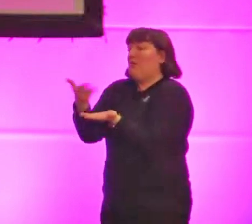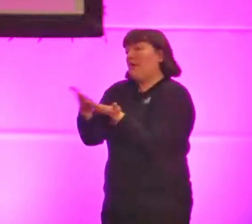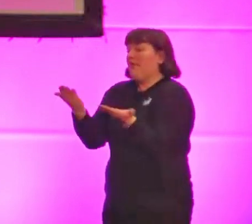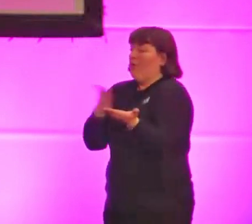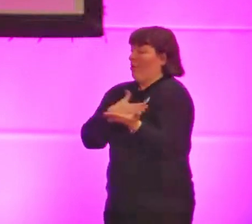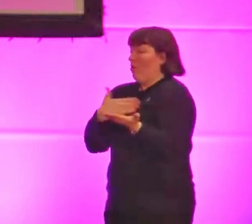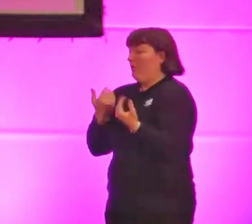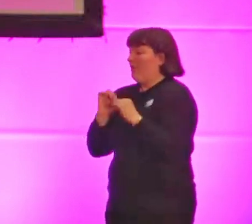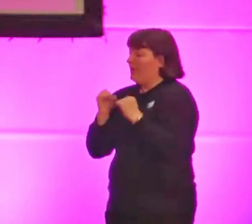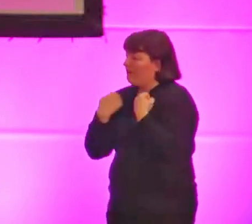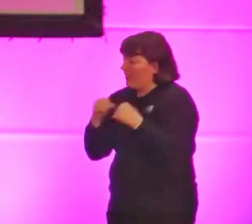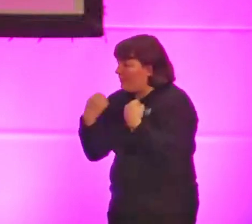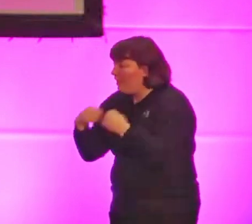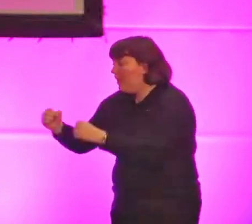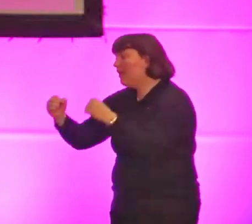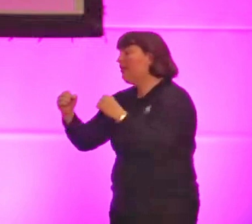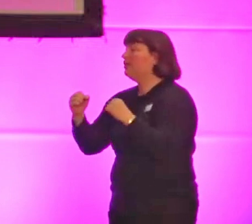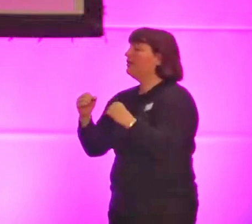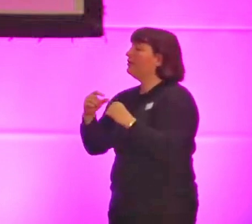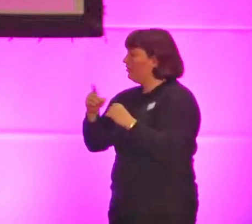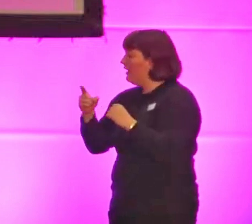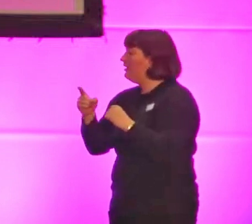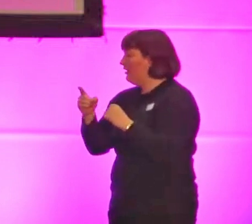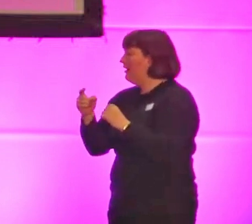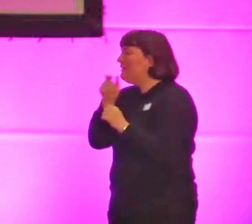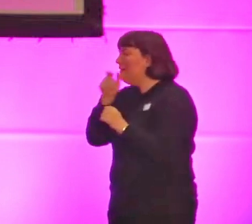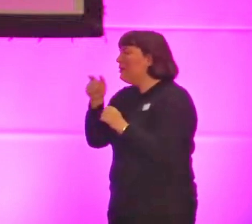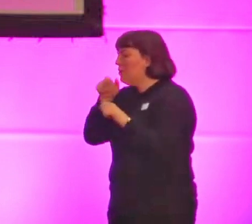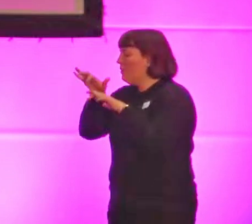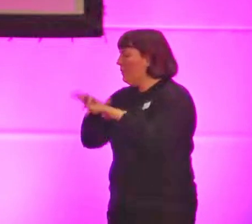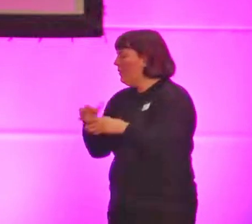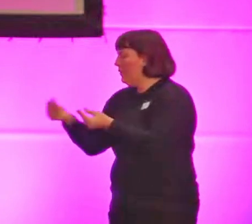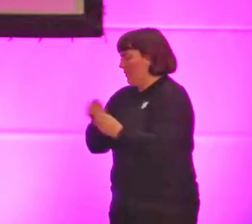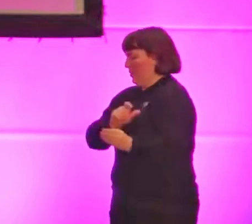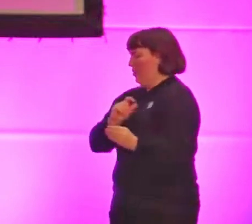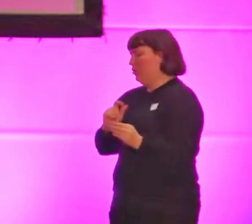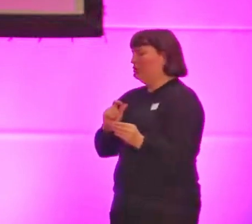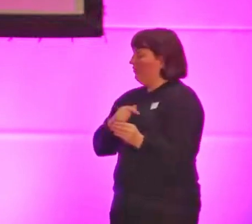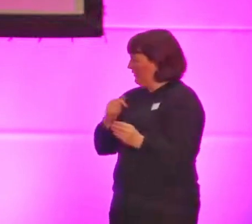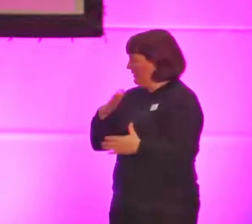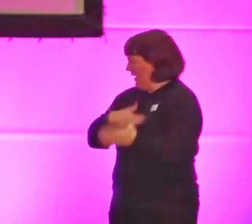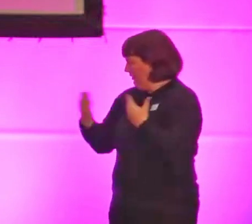verksamhet. Och så skickade han in den till oss, den här intervjun. Och den tog vi emot på stort intresse, det kan jag säga.